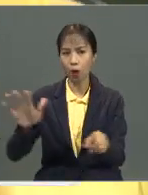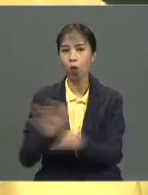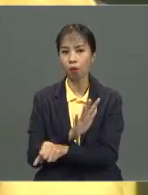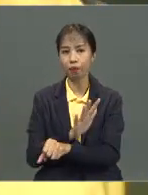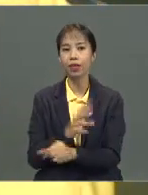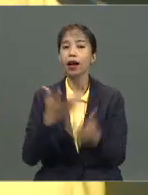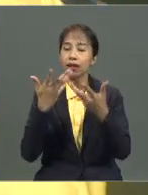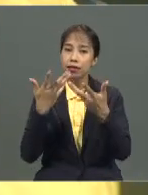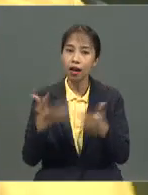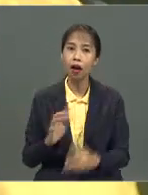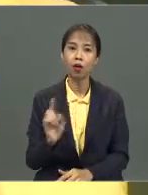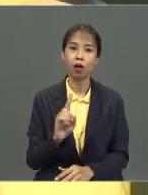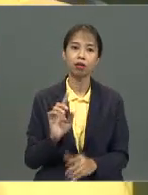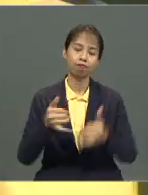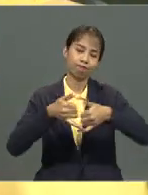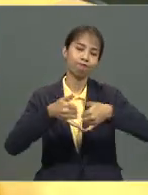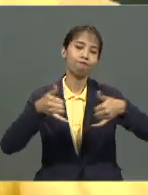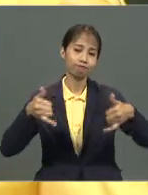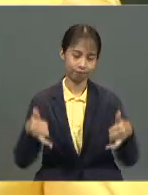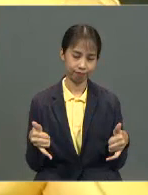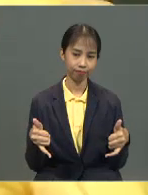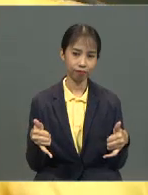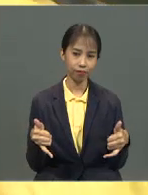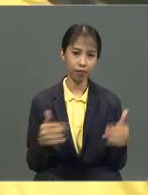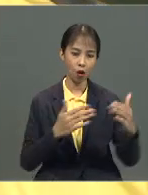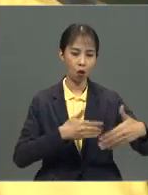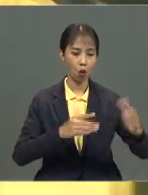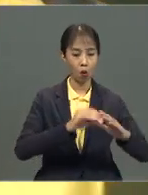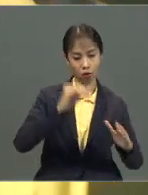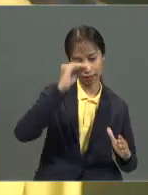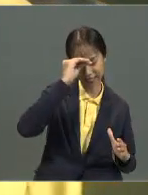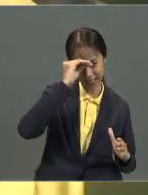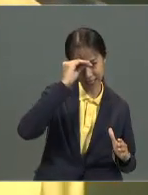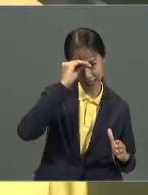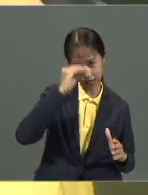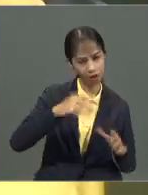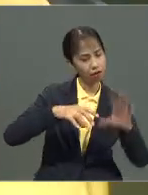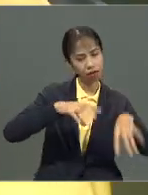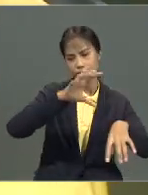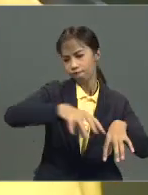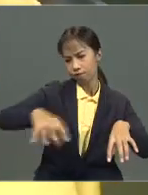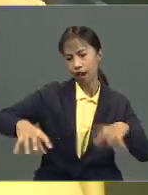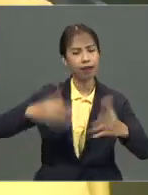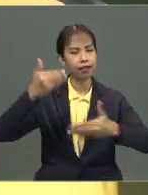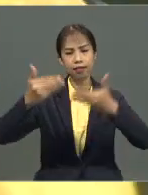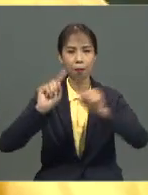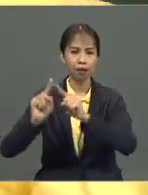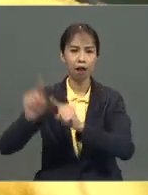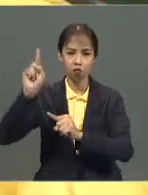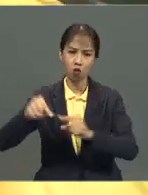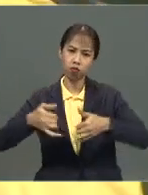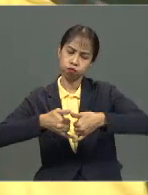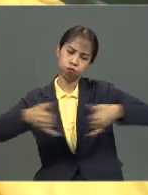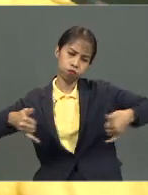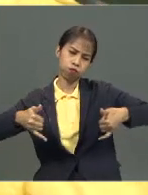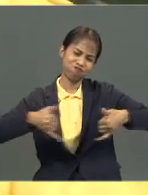เนี่ยเรายังมีการเว้นระยะห่างนะคะของห้องเรียนของทุกๆที่ที่เราทำกิจกรรมนะคะเว้น